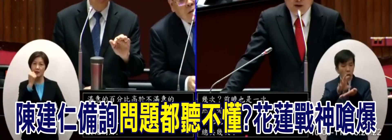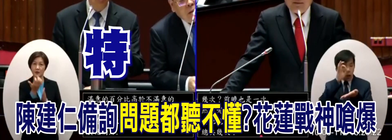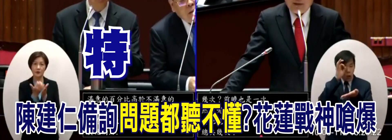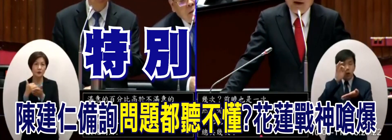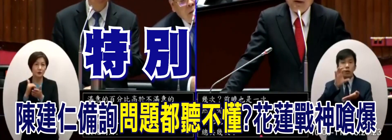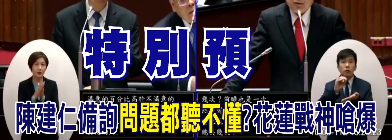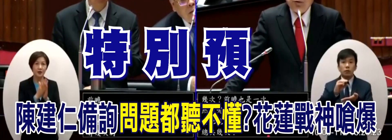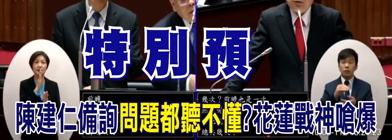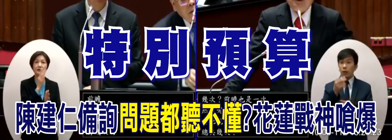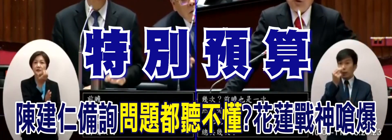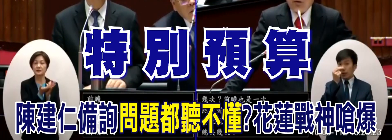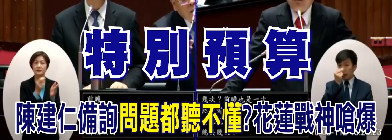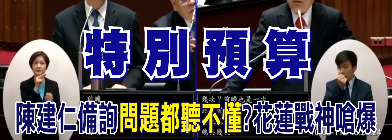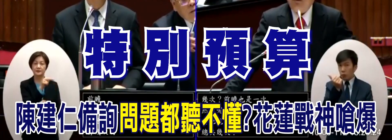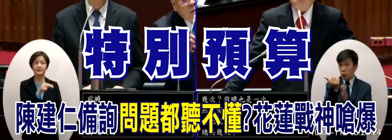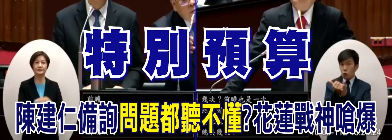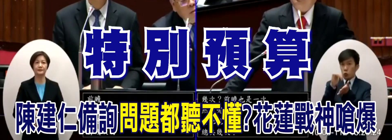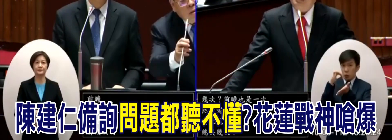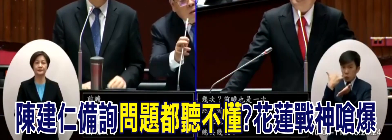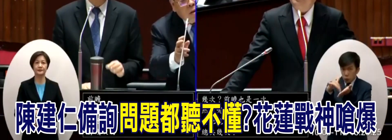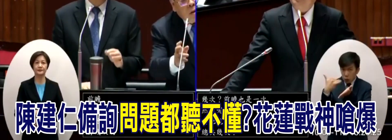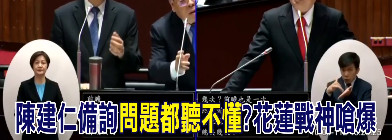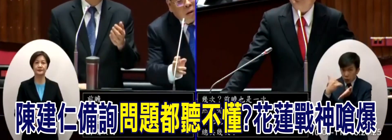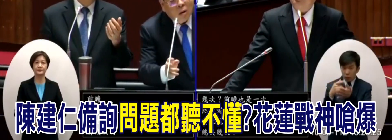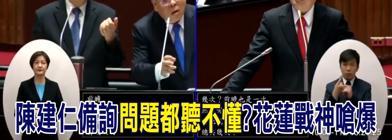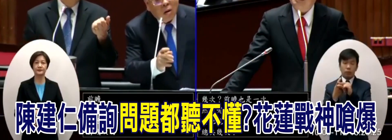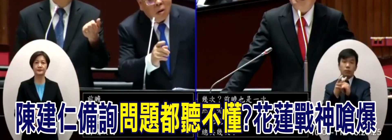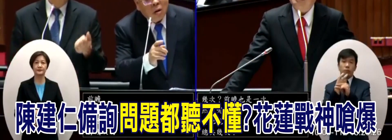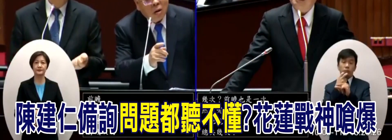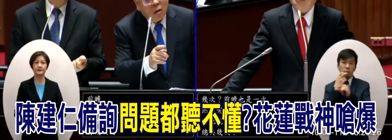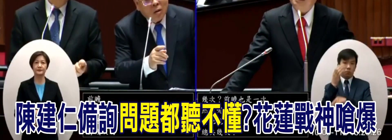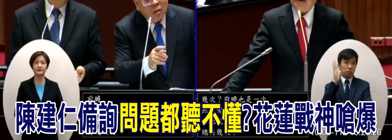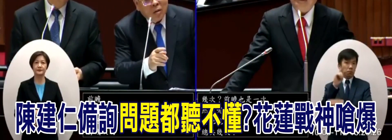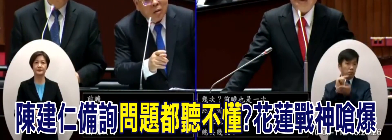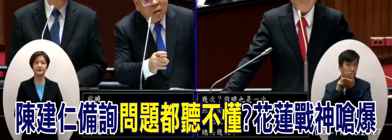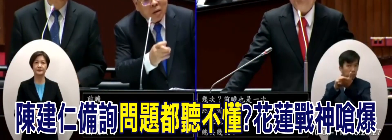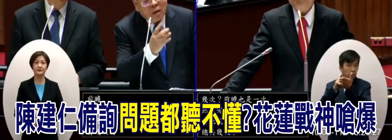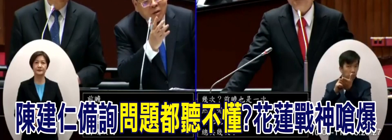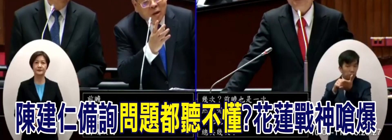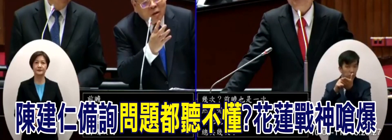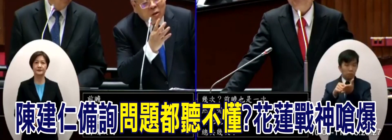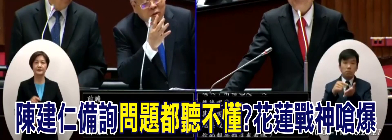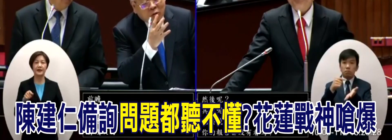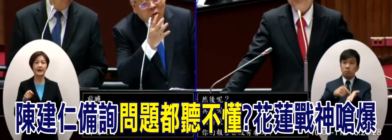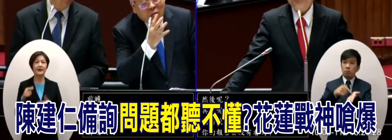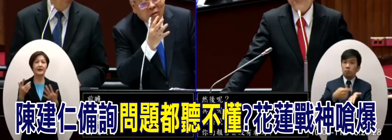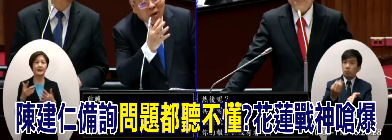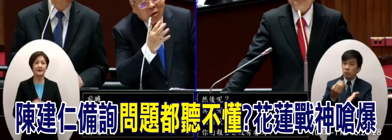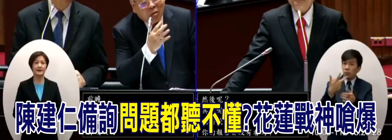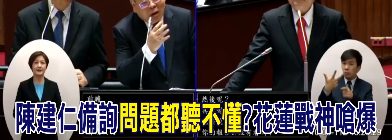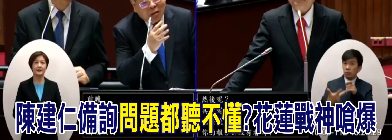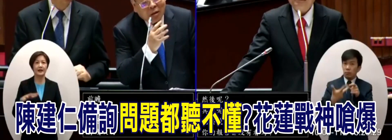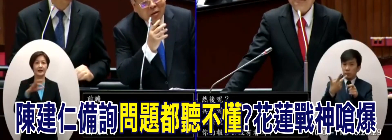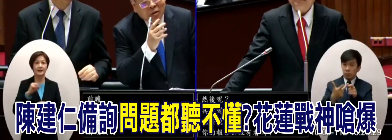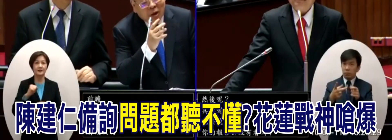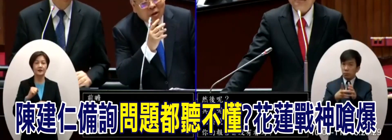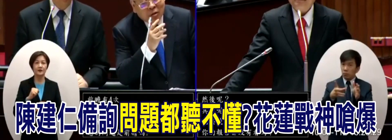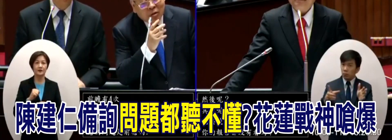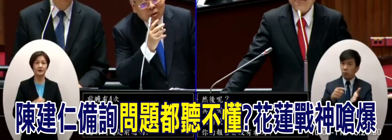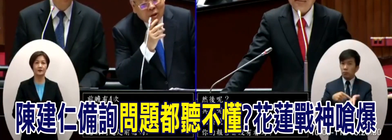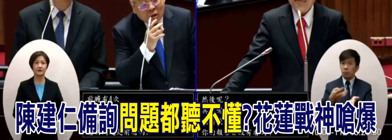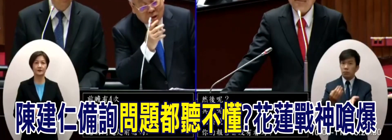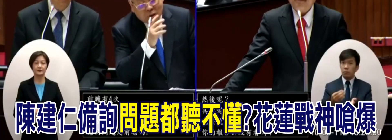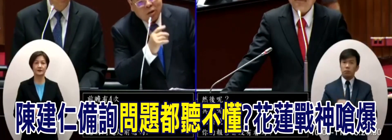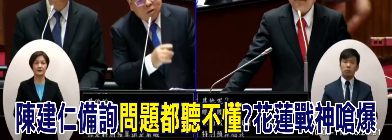前瞻？ 特别预算总共中央政府提出过几次？这七年来？ 对，这个是总共提供了